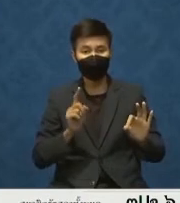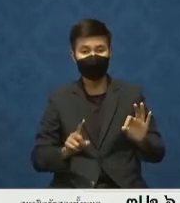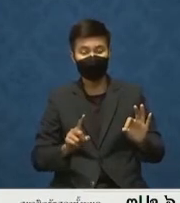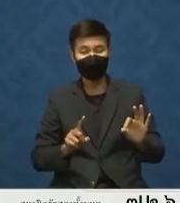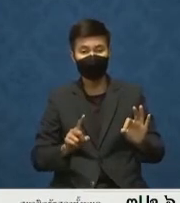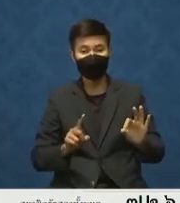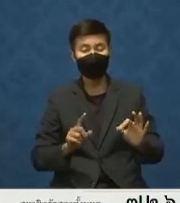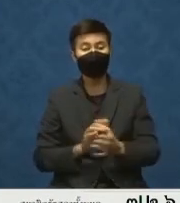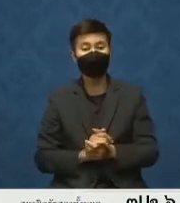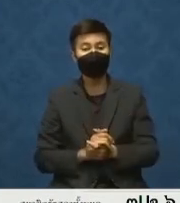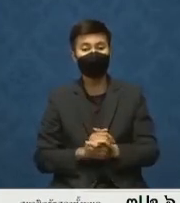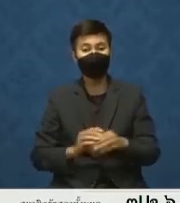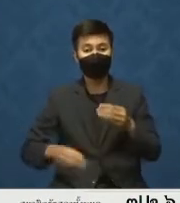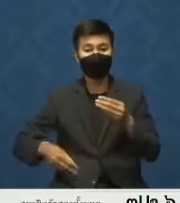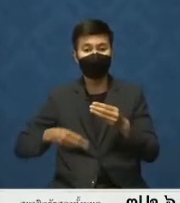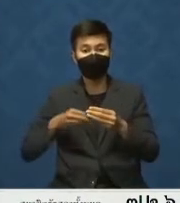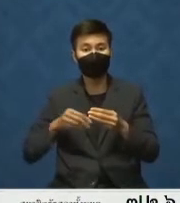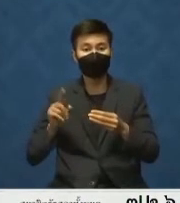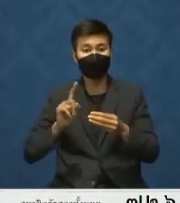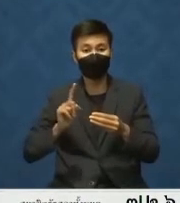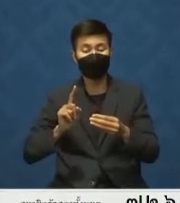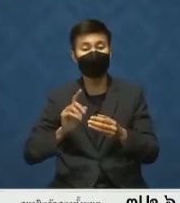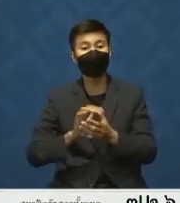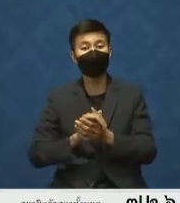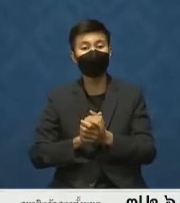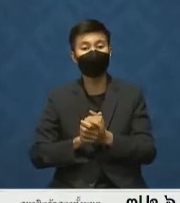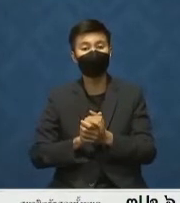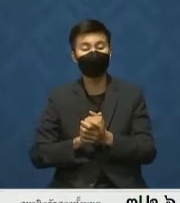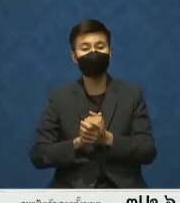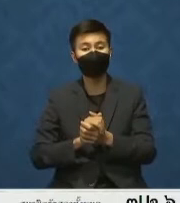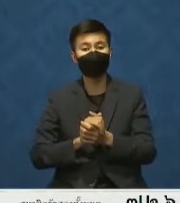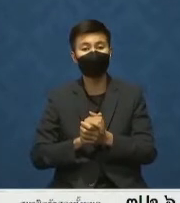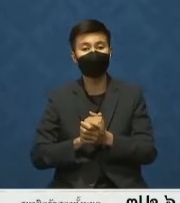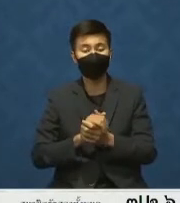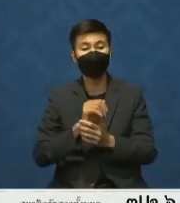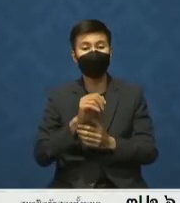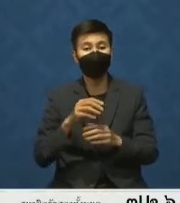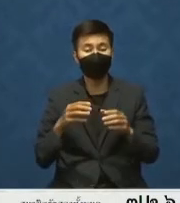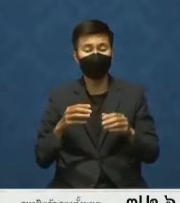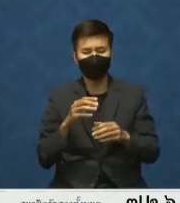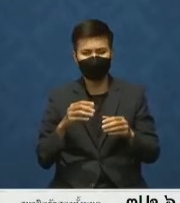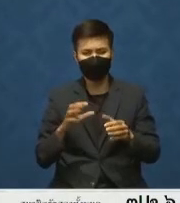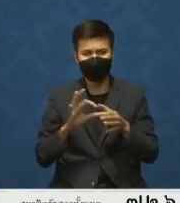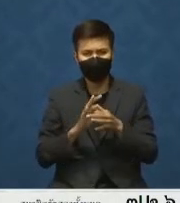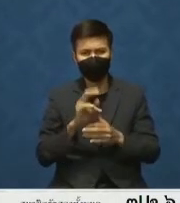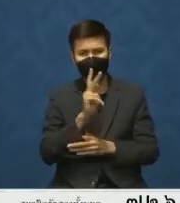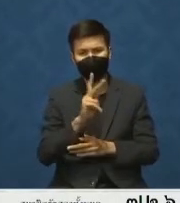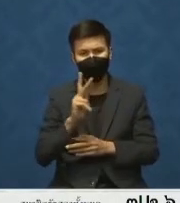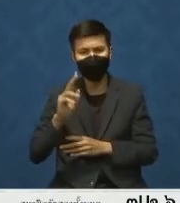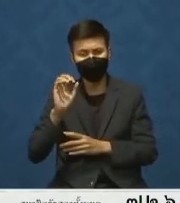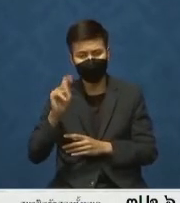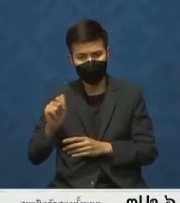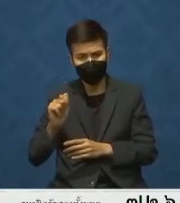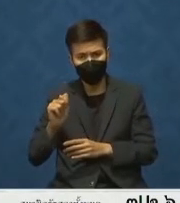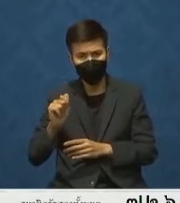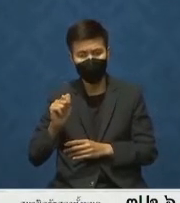เป็นการเพิ่มเติมเพื่อกู้สักษีของกอกอตอ แล้วก็ทำให้การเลอกตั้ง 6-2 ท